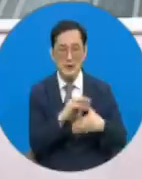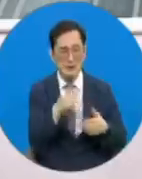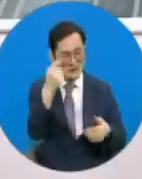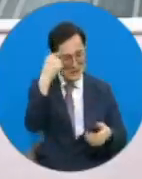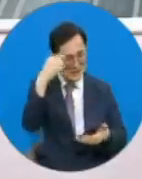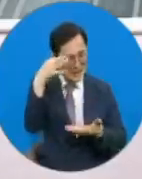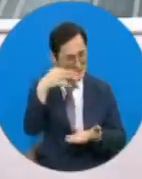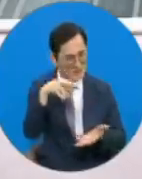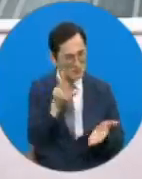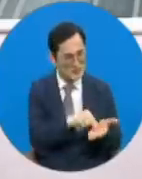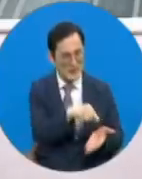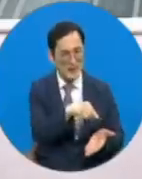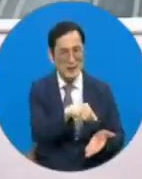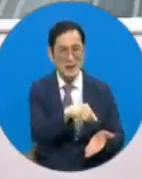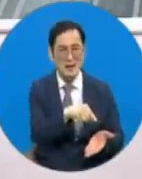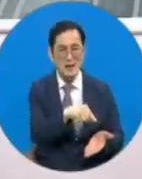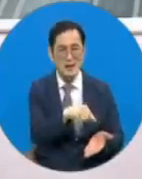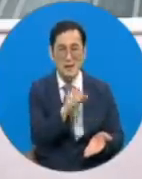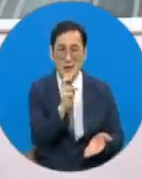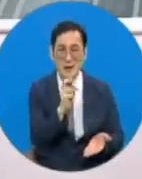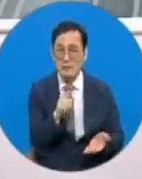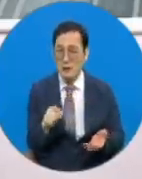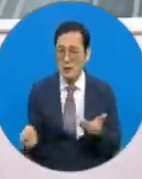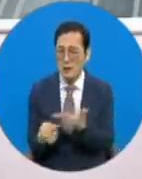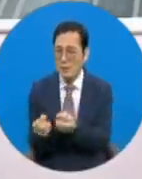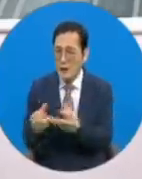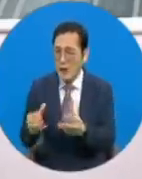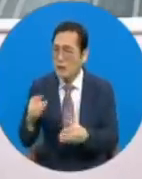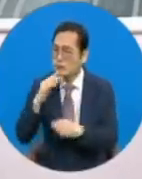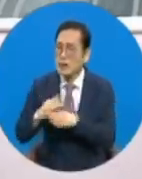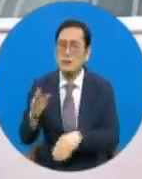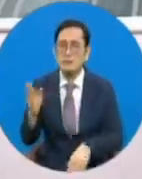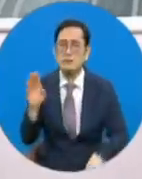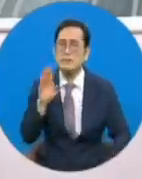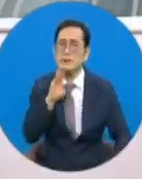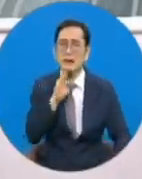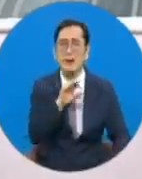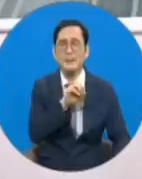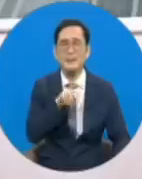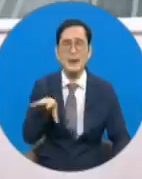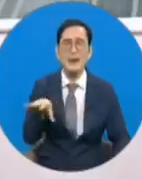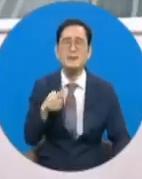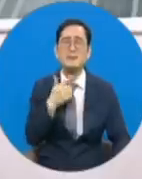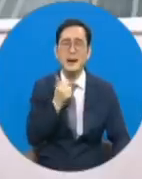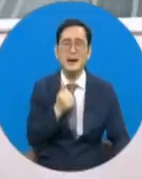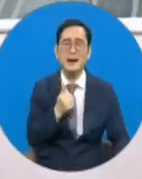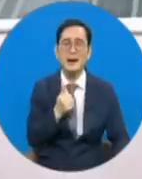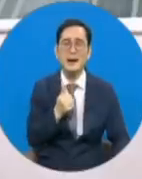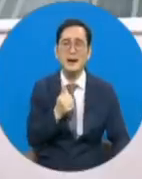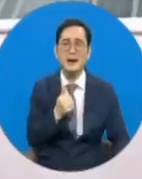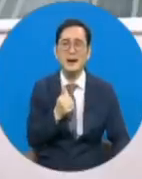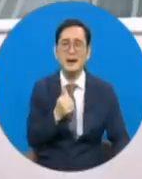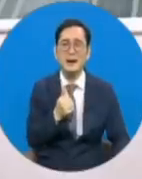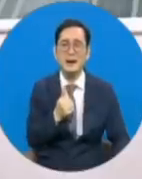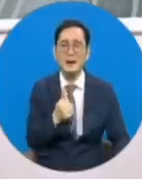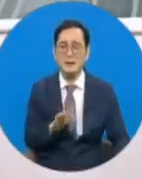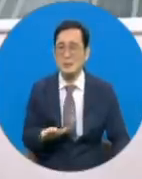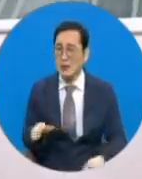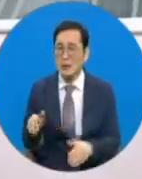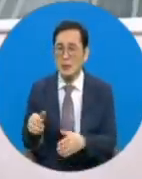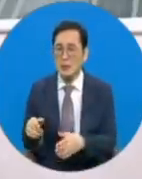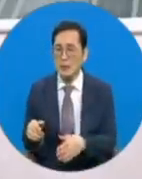있다. 그렇게 하지만 그런 적이 없었거든요. 그렇기 때문에 저건 순간적 실수라고 했고 빨리 끝내야 될